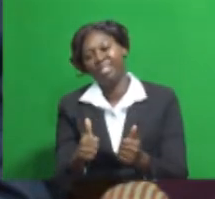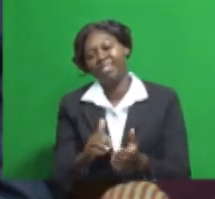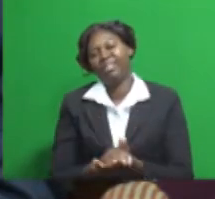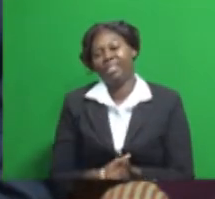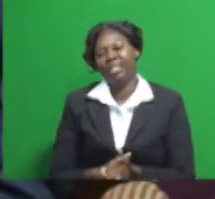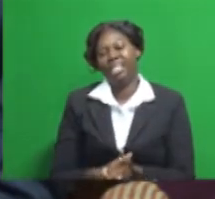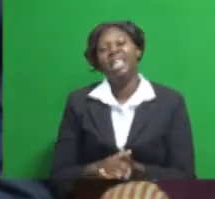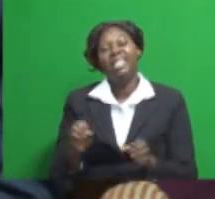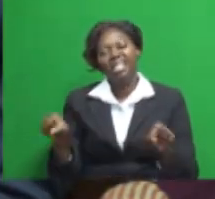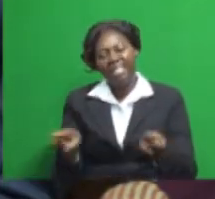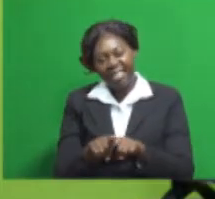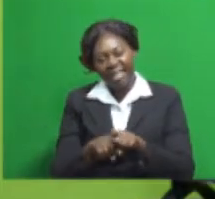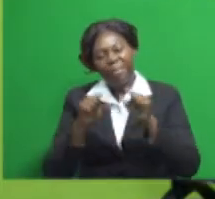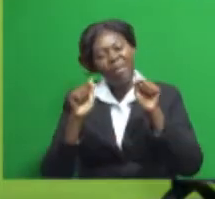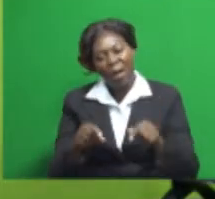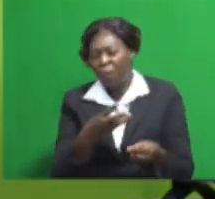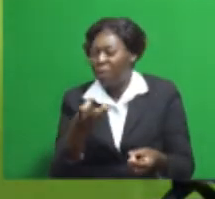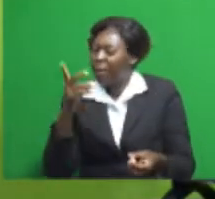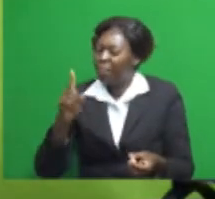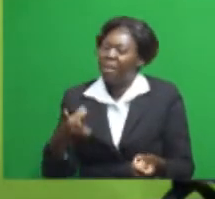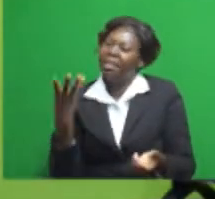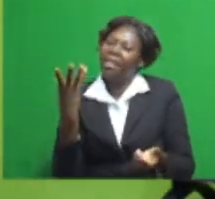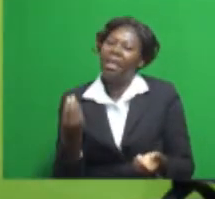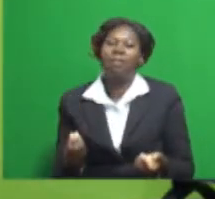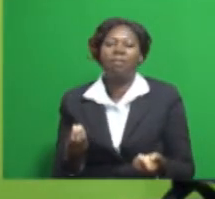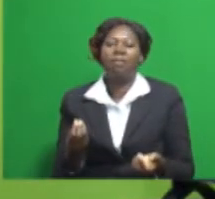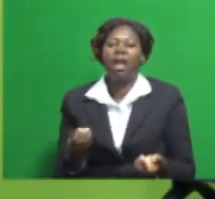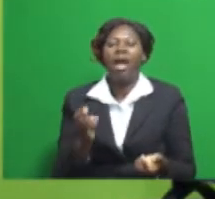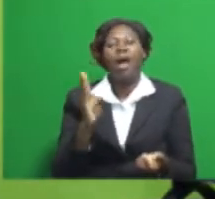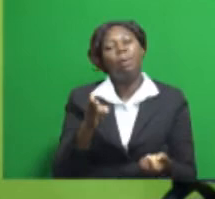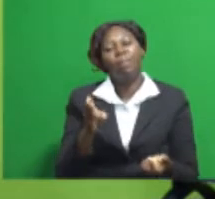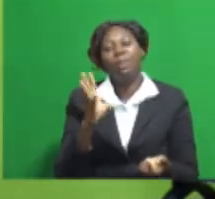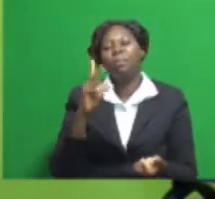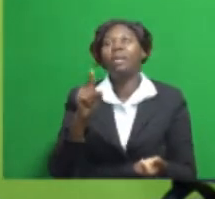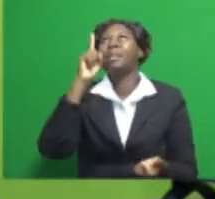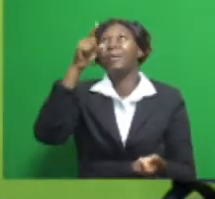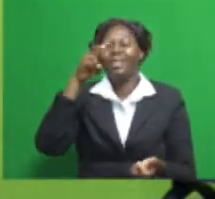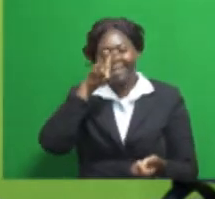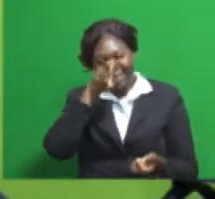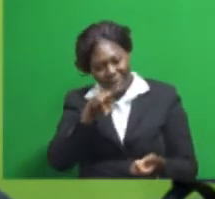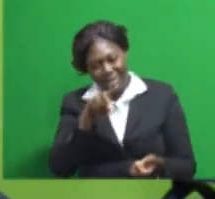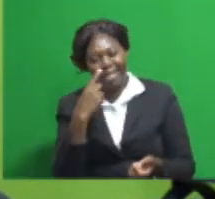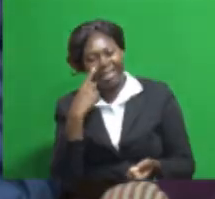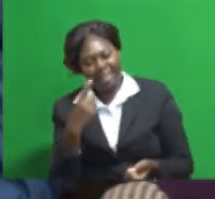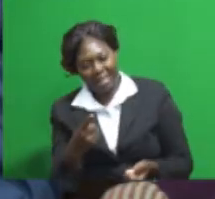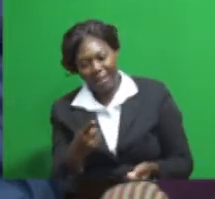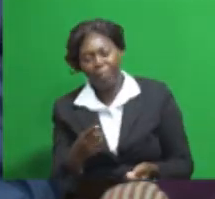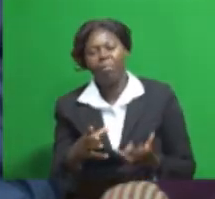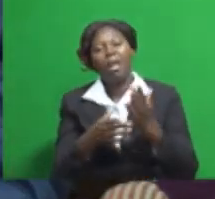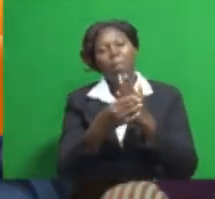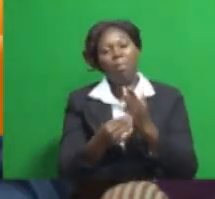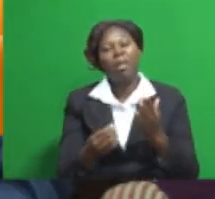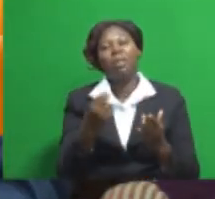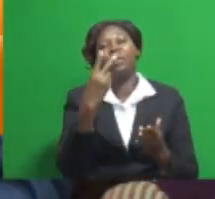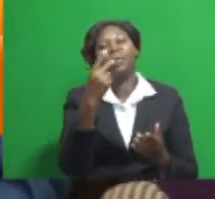varipo and vari wedu vanorwira. Verengai kuna Matthew chapter 26 verse 52 kusvika pa 53. Matthew 26